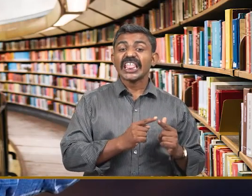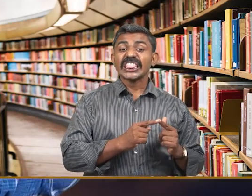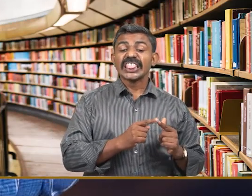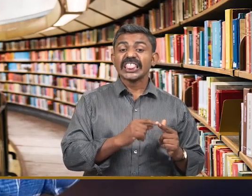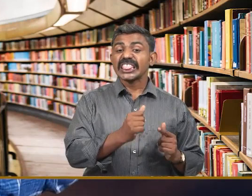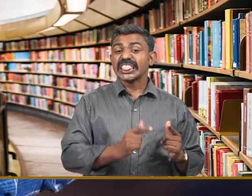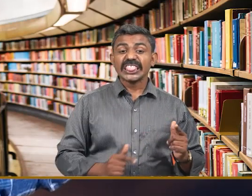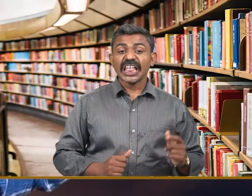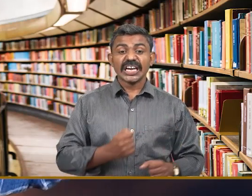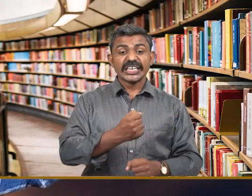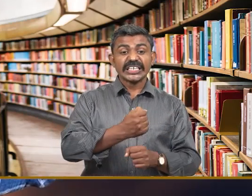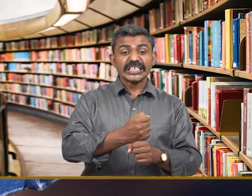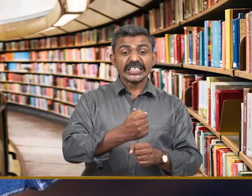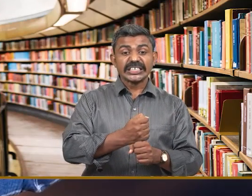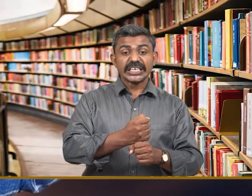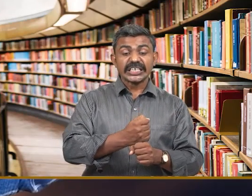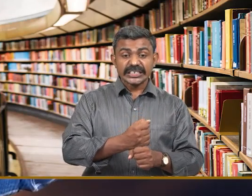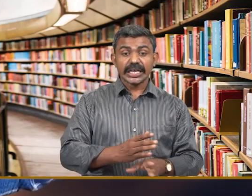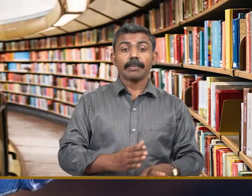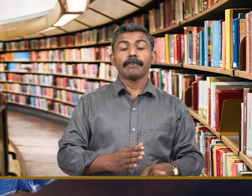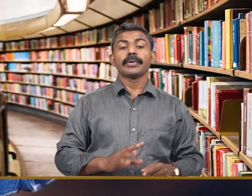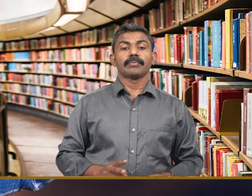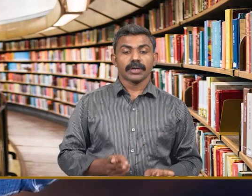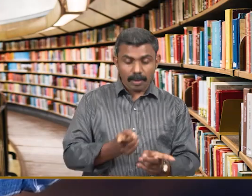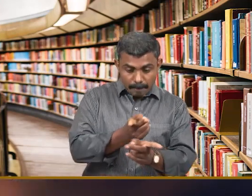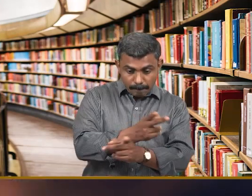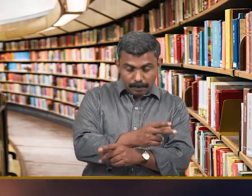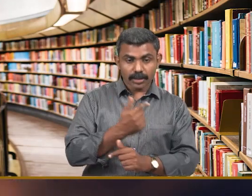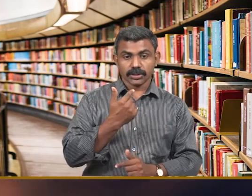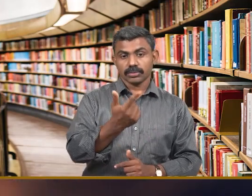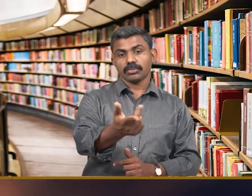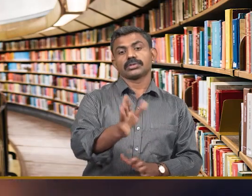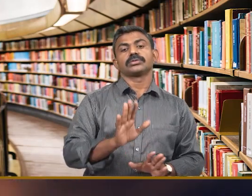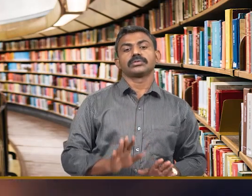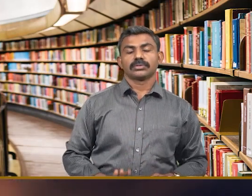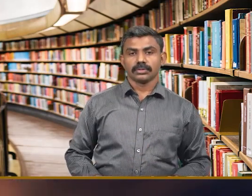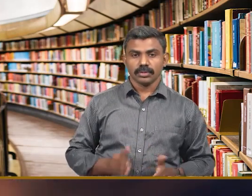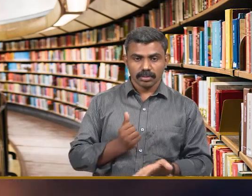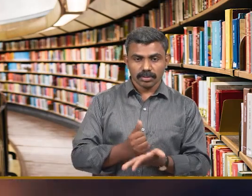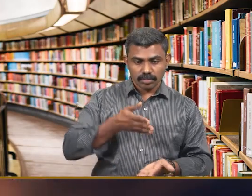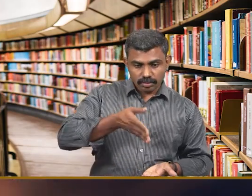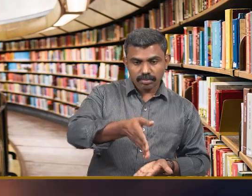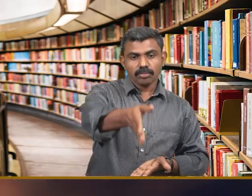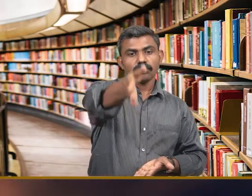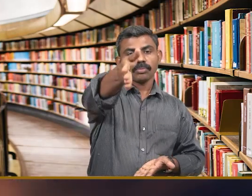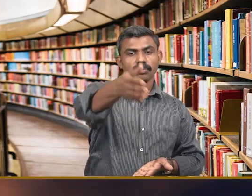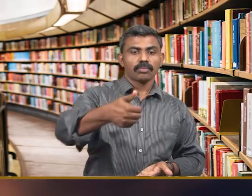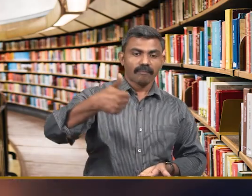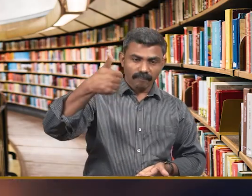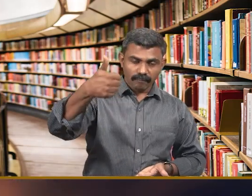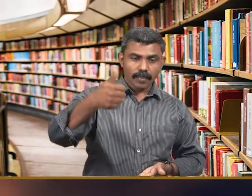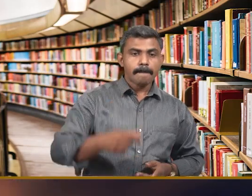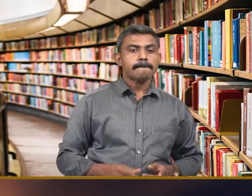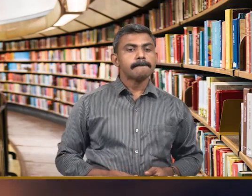தான் என்ன பண்ணுது வந்து இத்தாலி மற்றும் ஜெர்மனியில் ஒரு பாசிச ஆட்சி பாசிசமும்